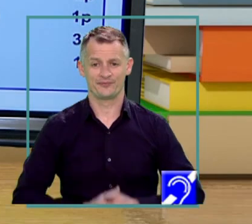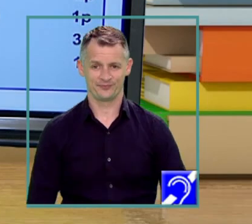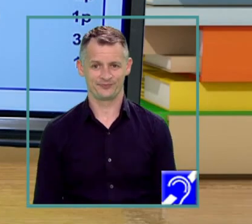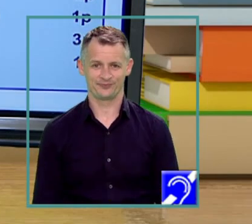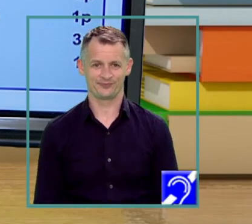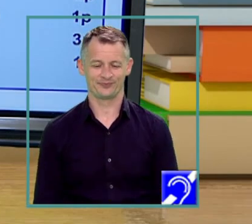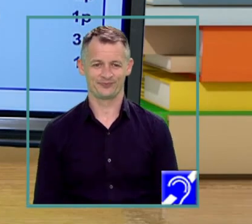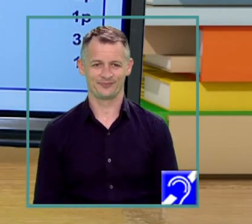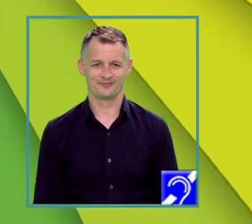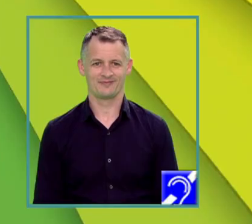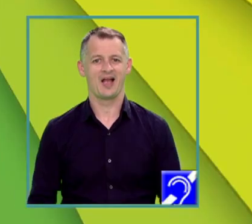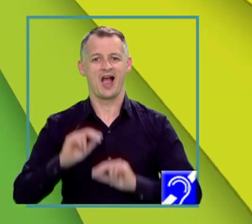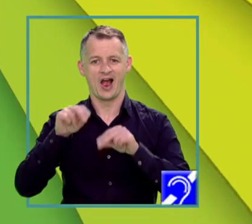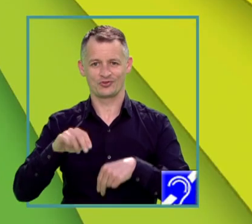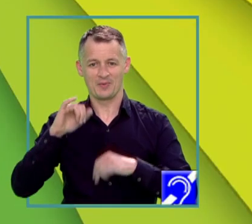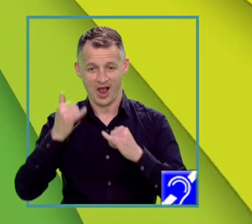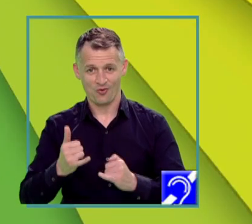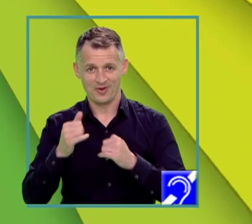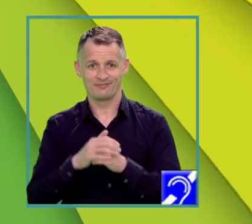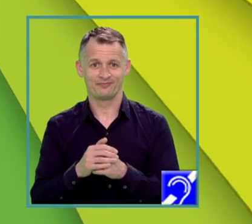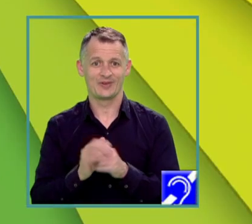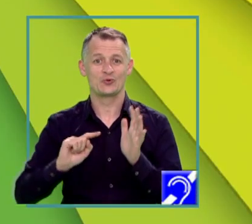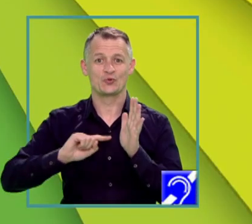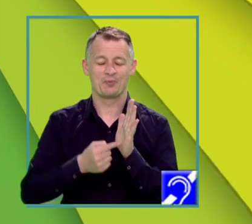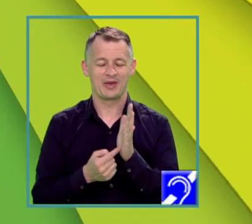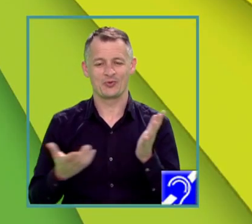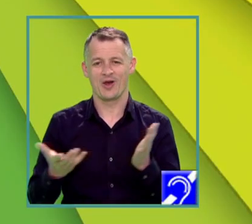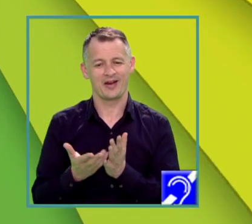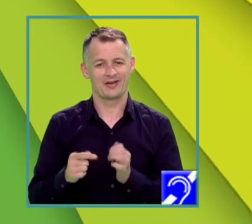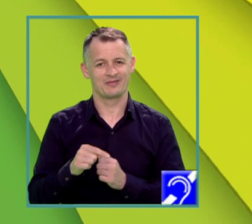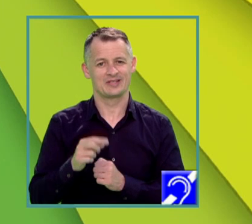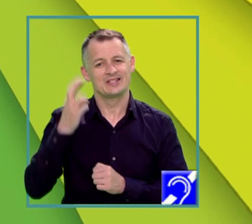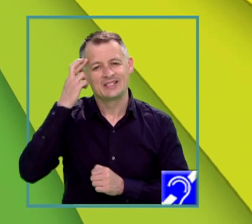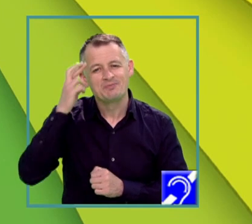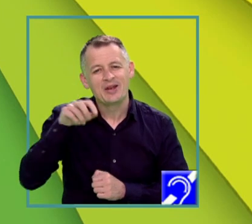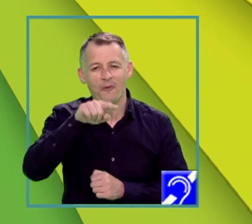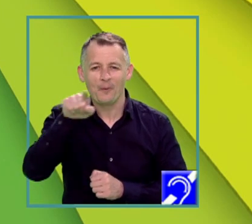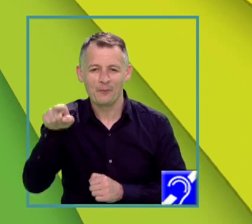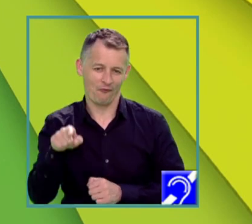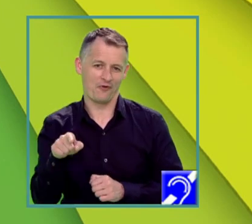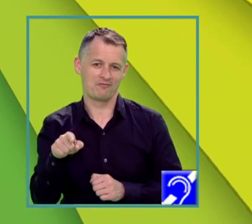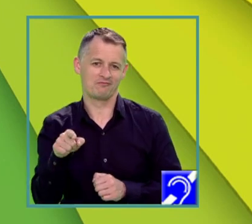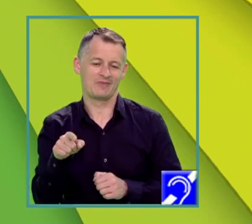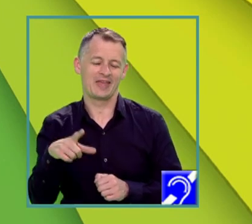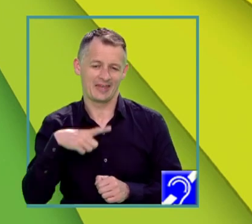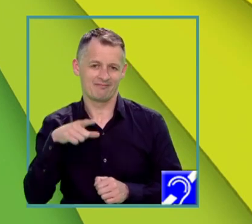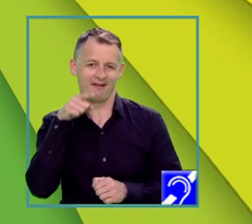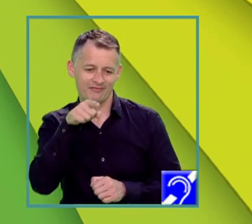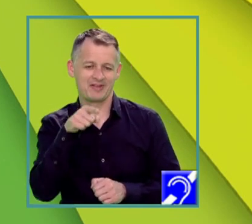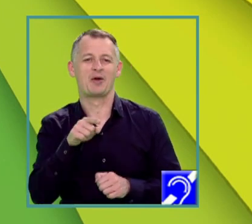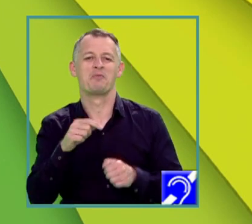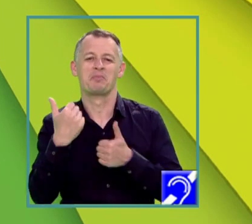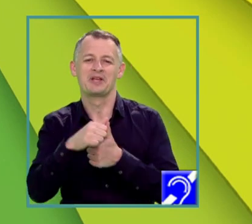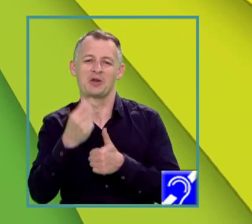care îți păr că vă este foarte prieteni și cu care ați lucrat în